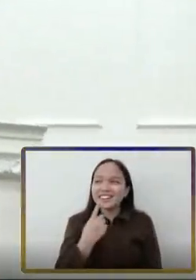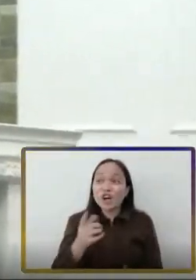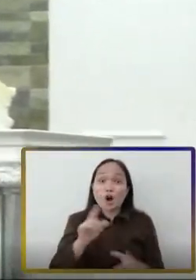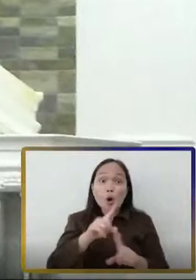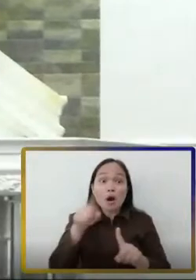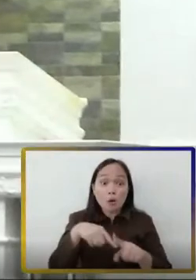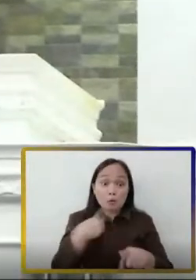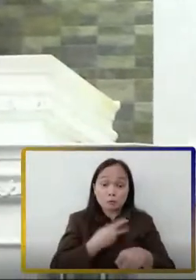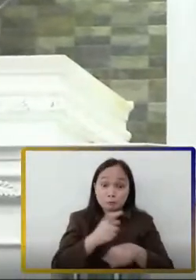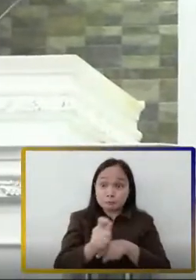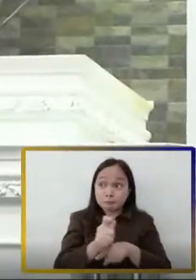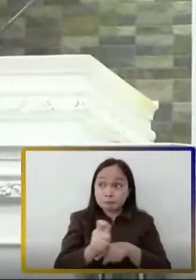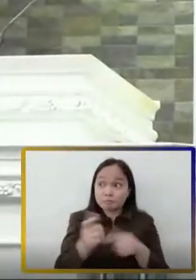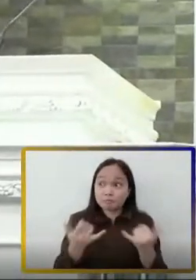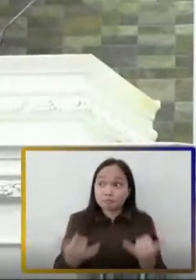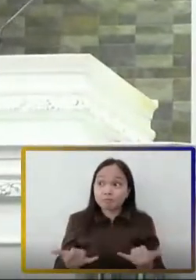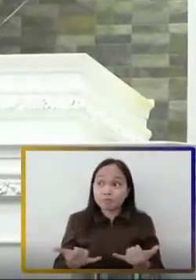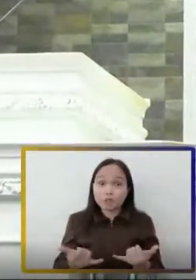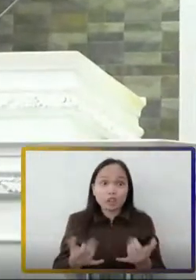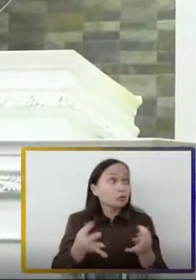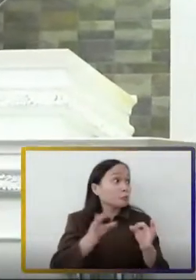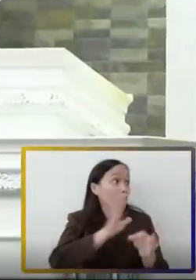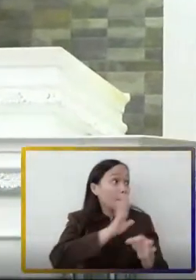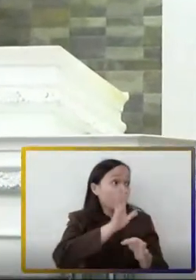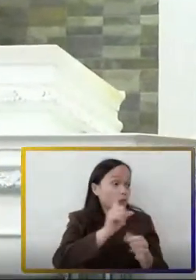mesa. May pagkain.